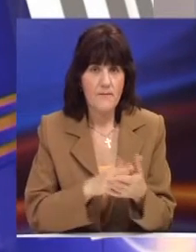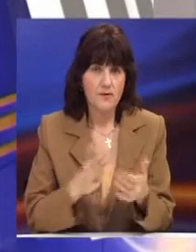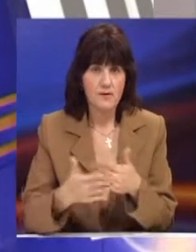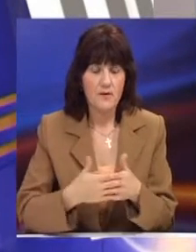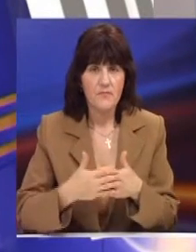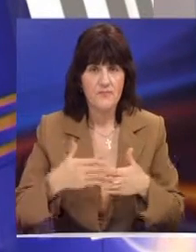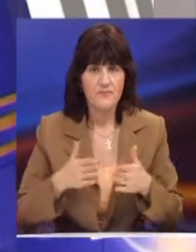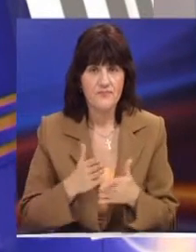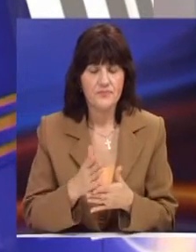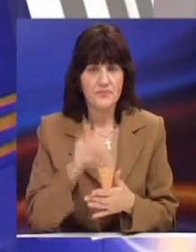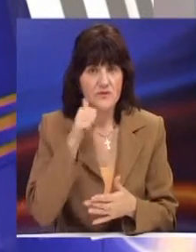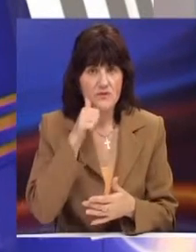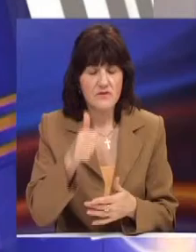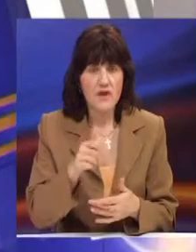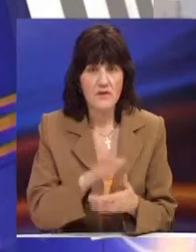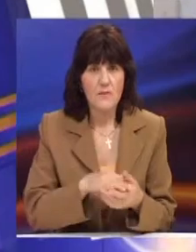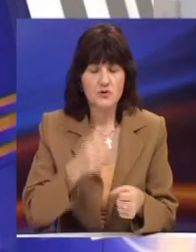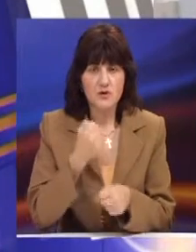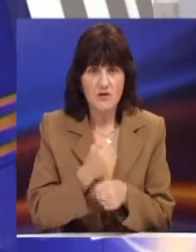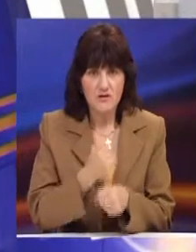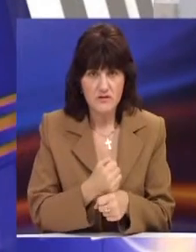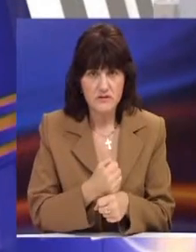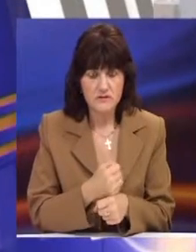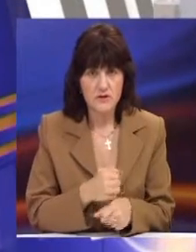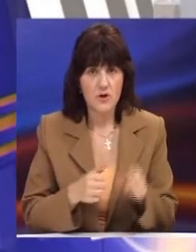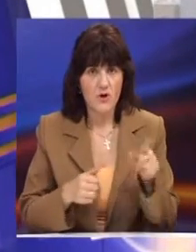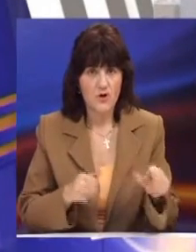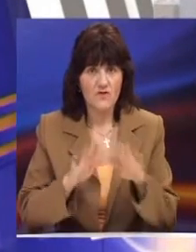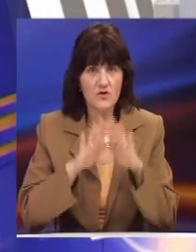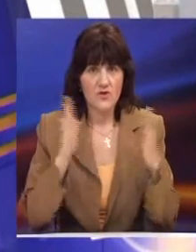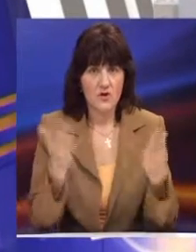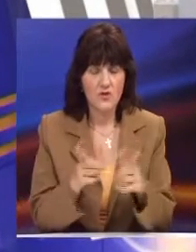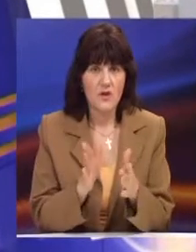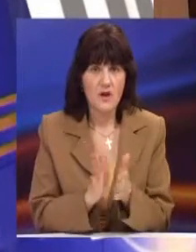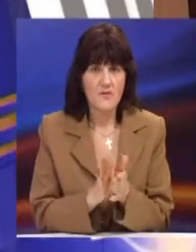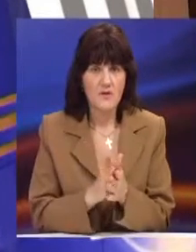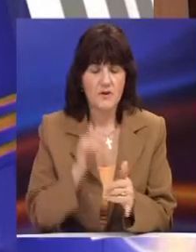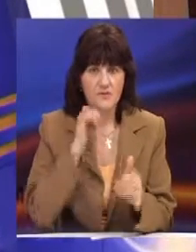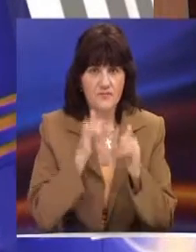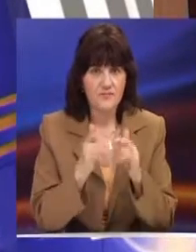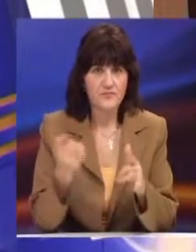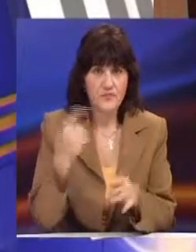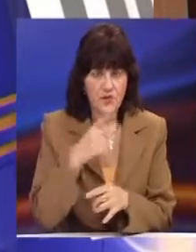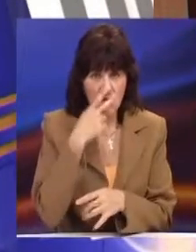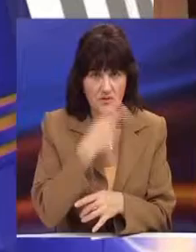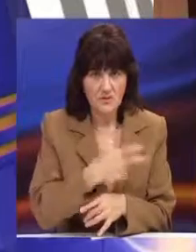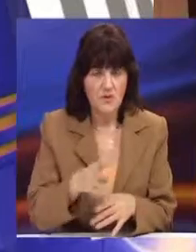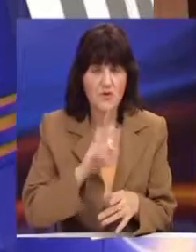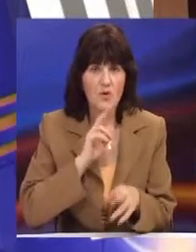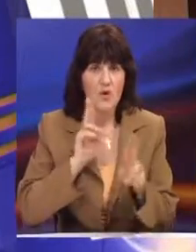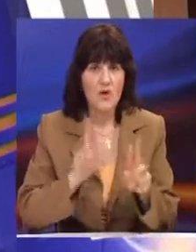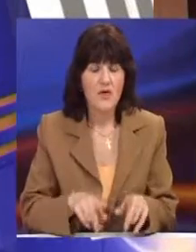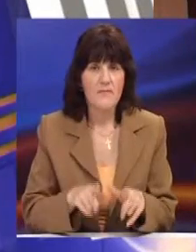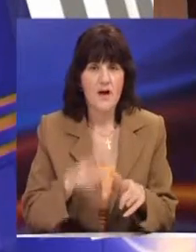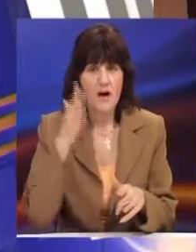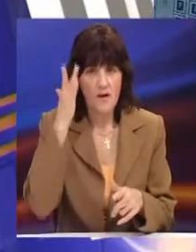početi sa radom pri službi za opštu medicinu Doma zdravlja. U nadležnosti ovog odeljenja će biti kućne posete pacijentima koji ispunjavaju